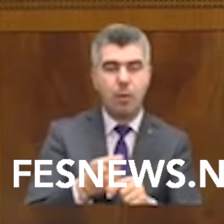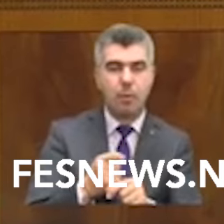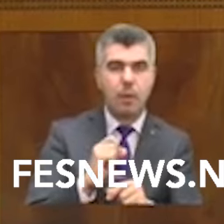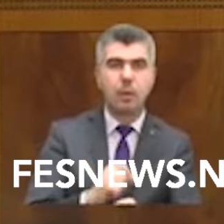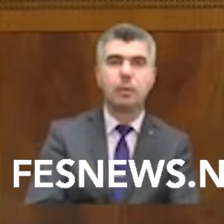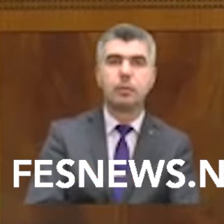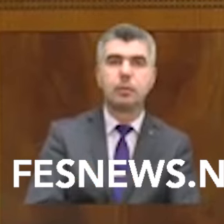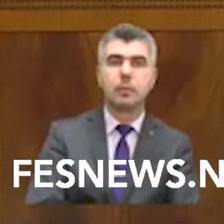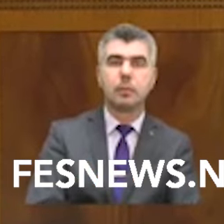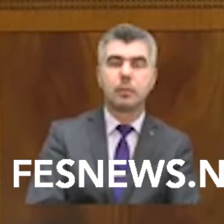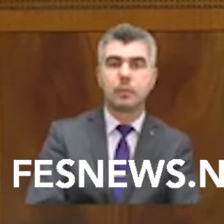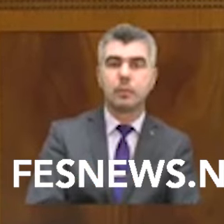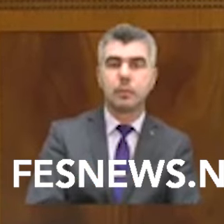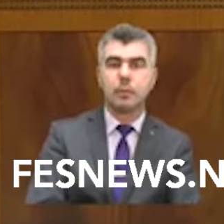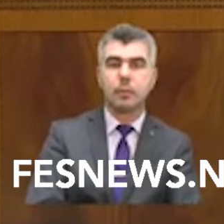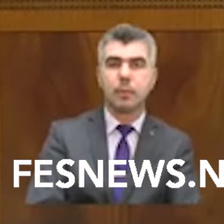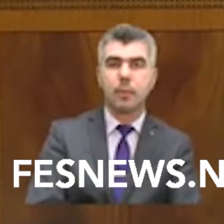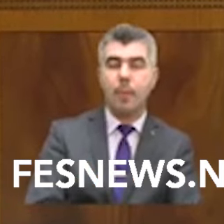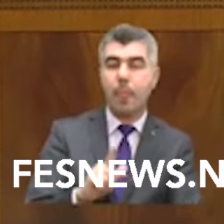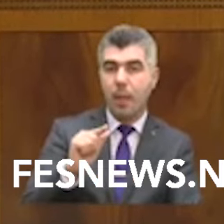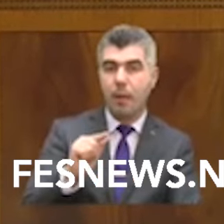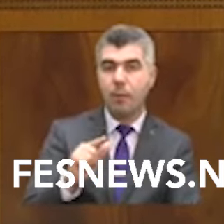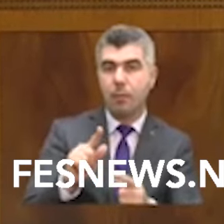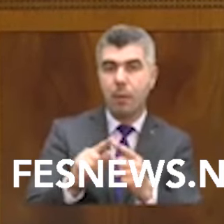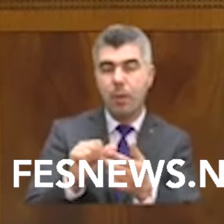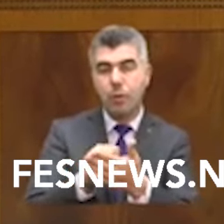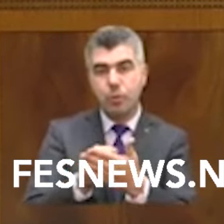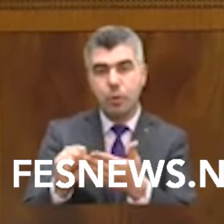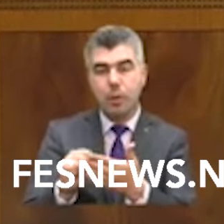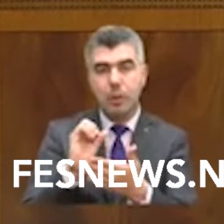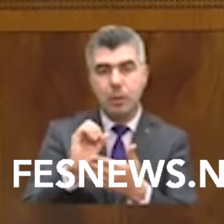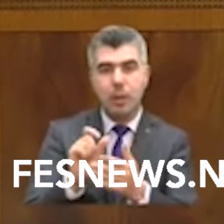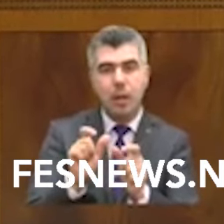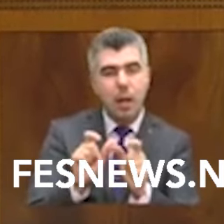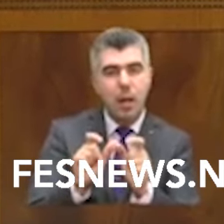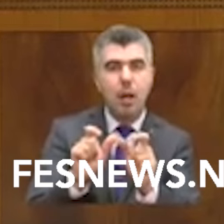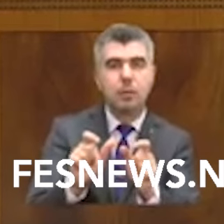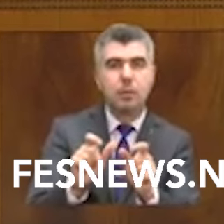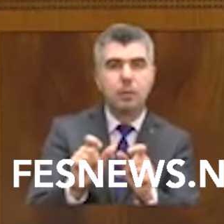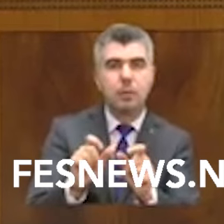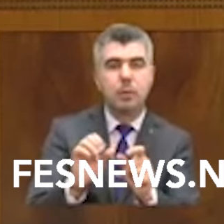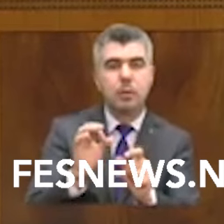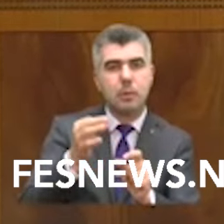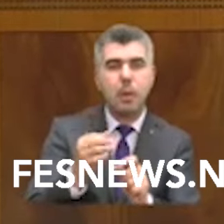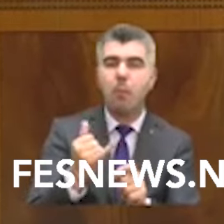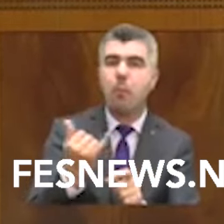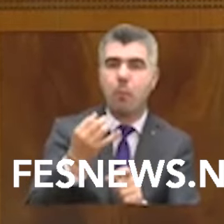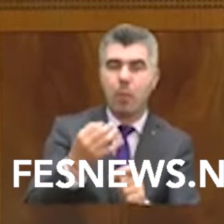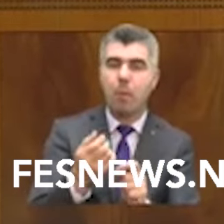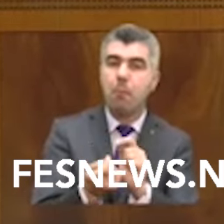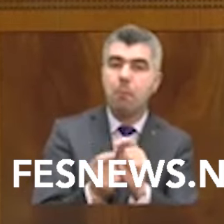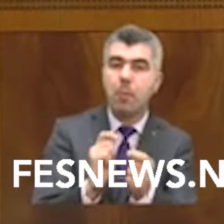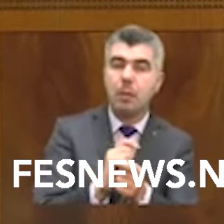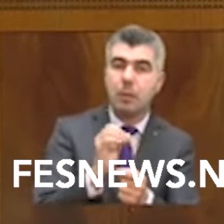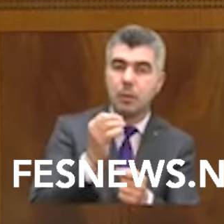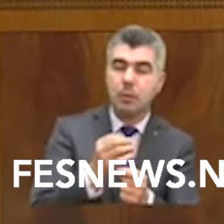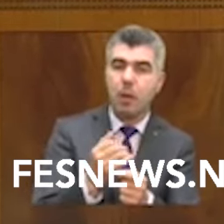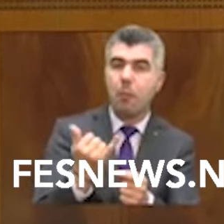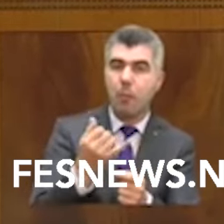سميتو، لانه ولا اللي غادي يشري هو اللي محكم وفين غادي يمشي، وهذا التحول اللي